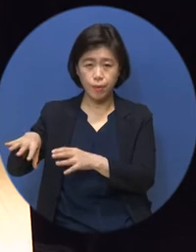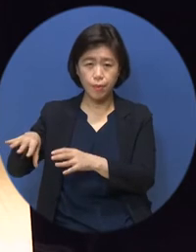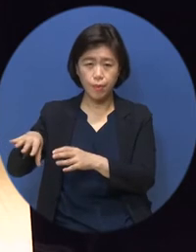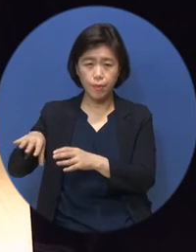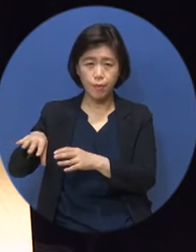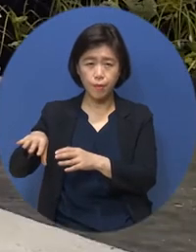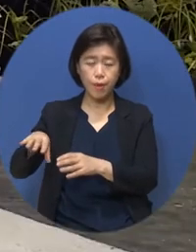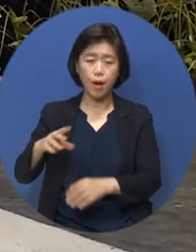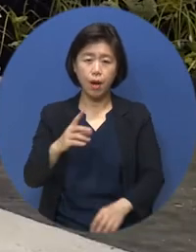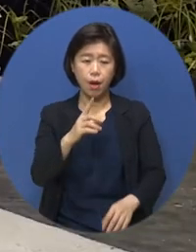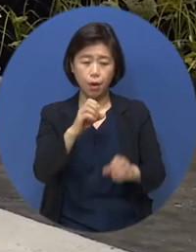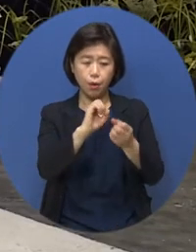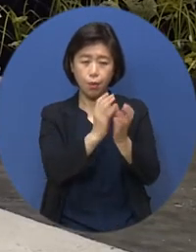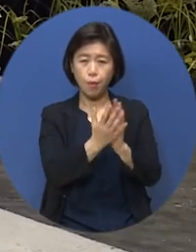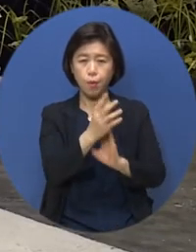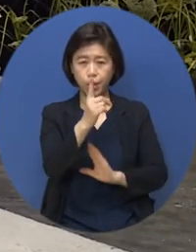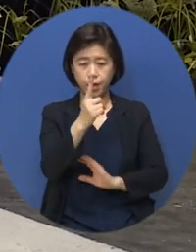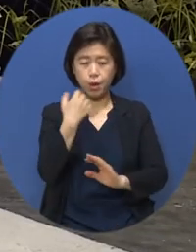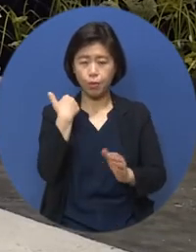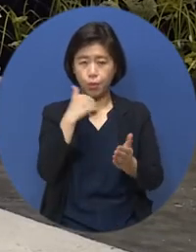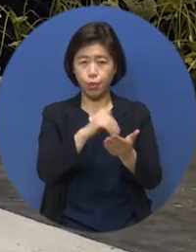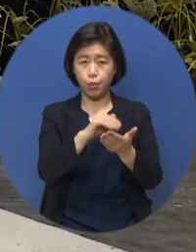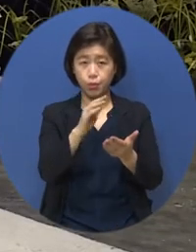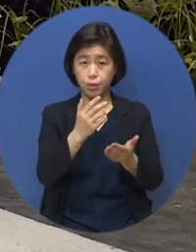있습니다. 또한 이 현상을